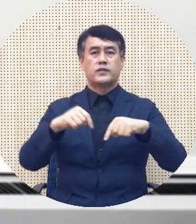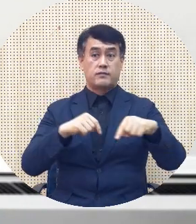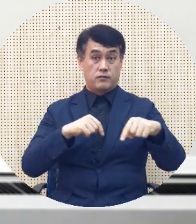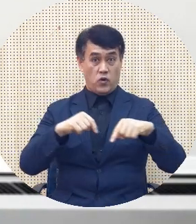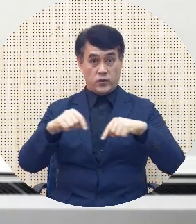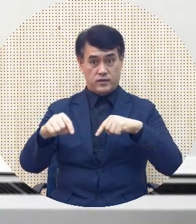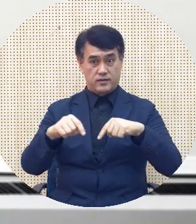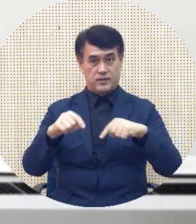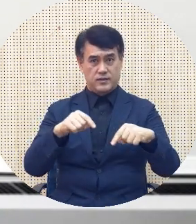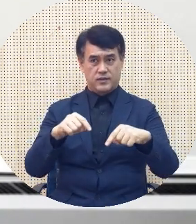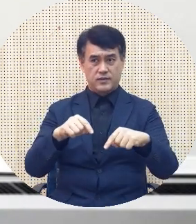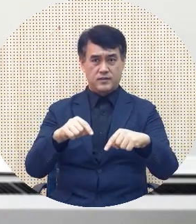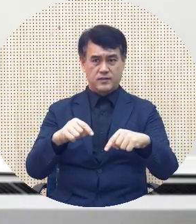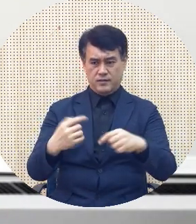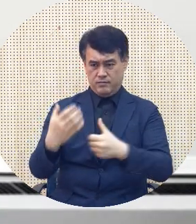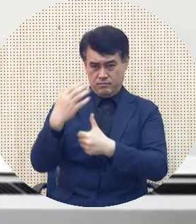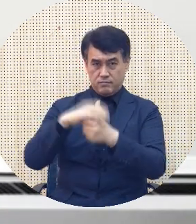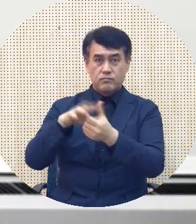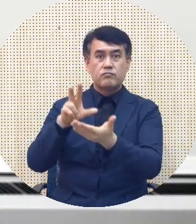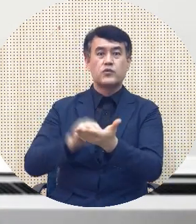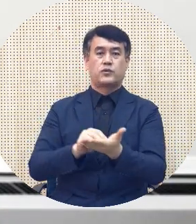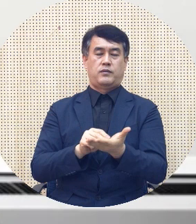정치의 과제, 우리 행정의 과제에